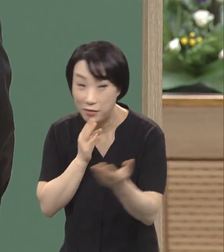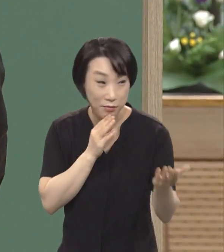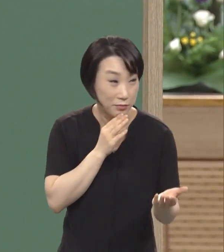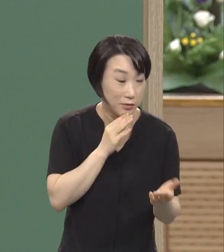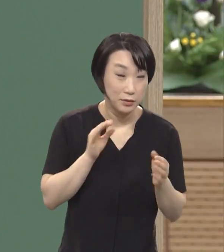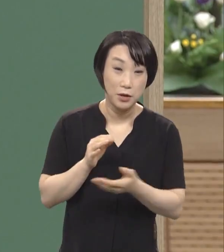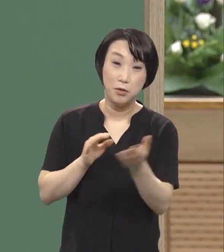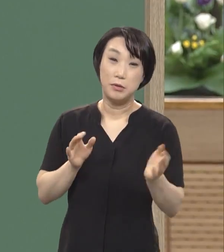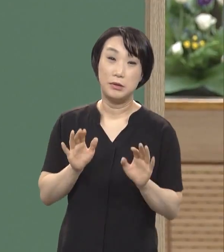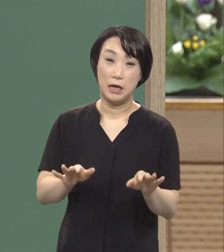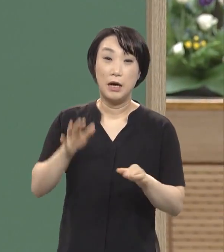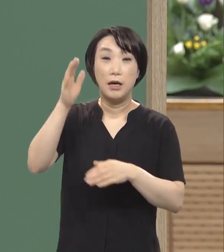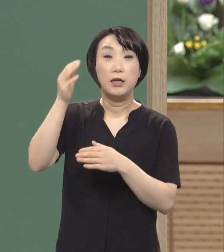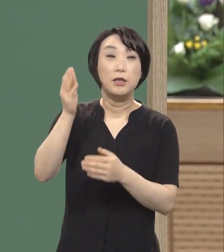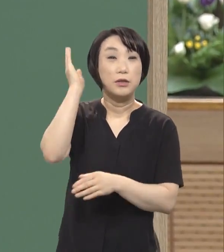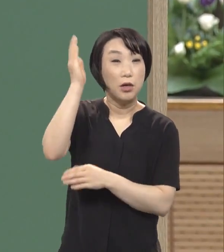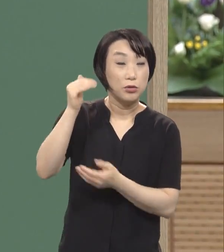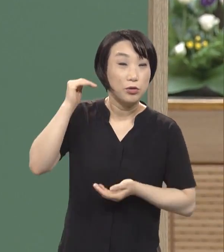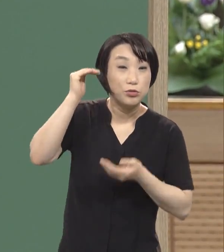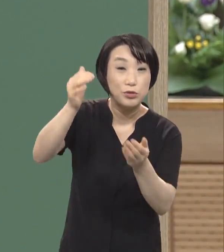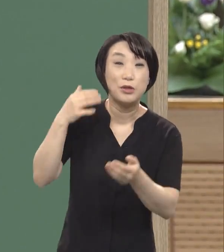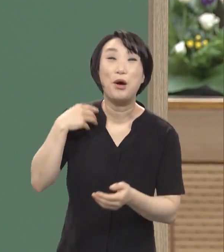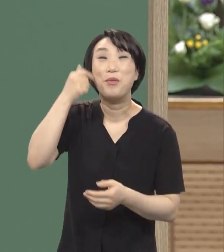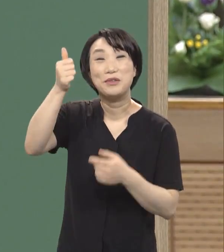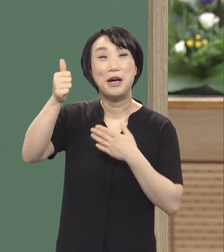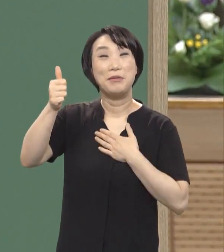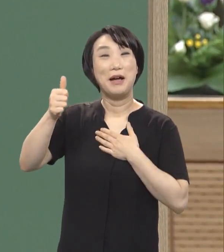설명해 주는 담임 목사가 있다는 게